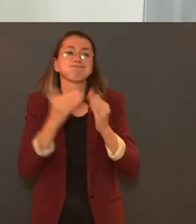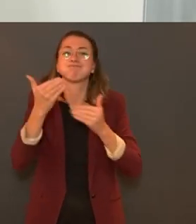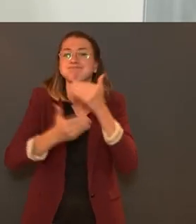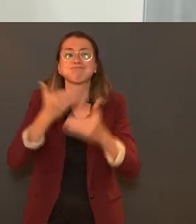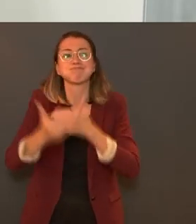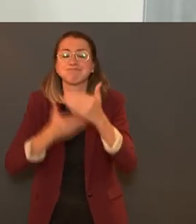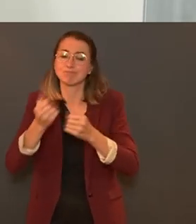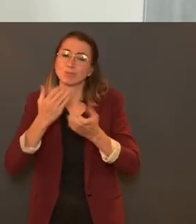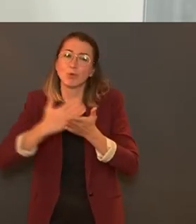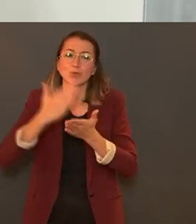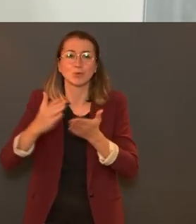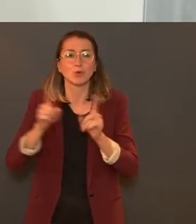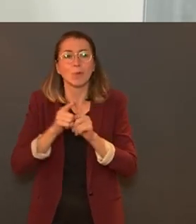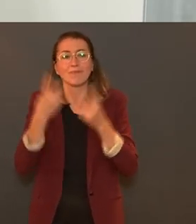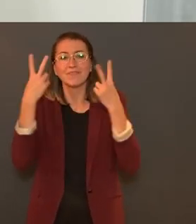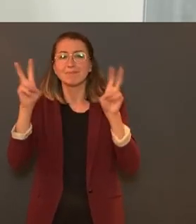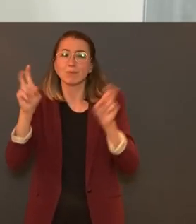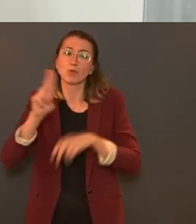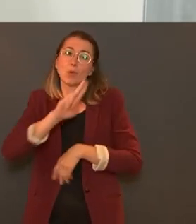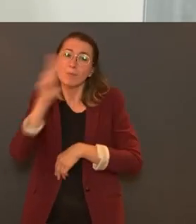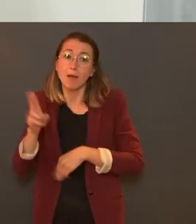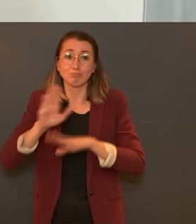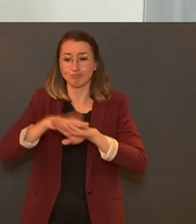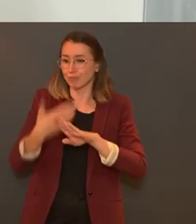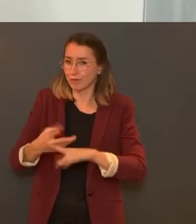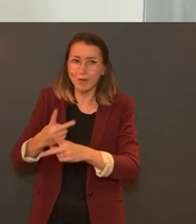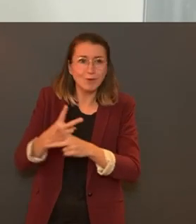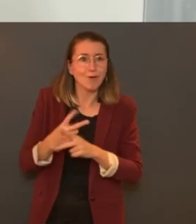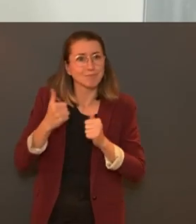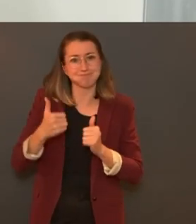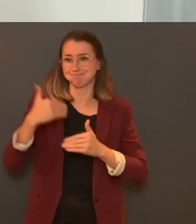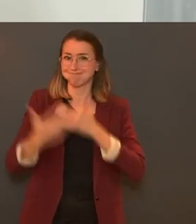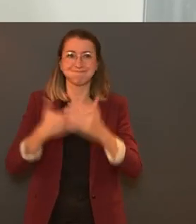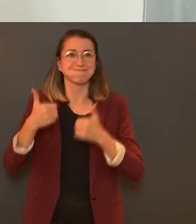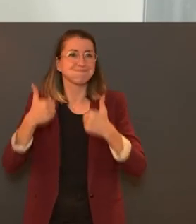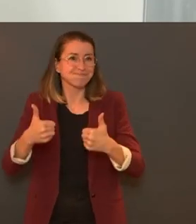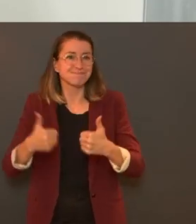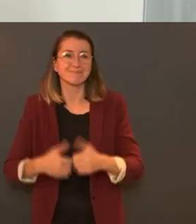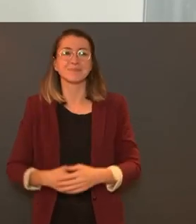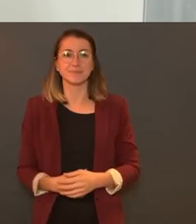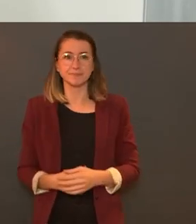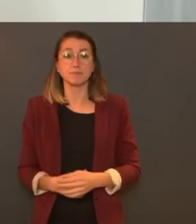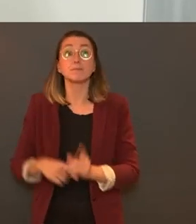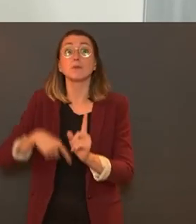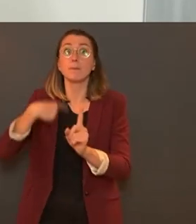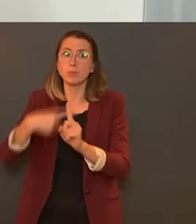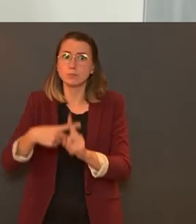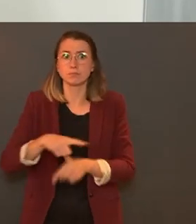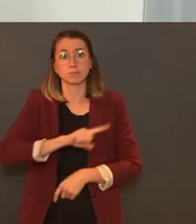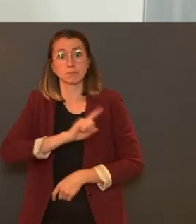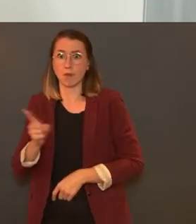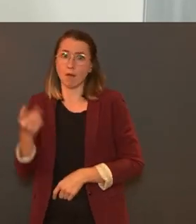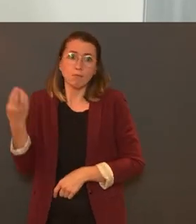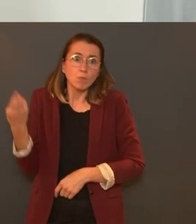ça c'est quand même important, mais aussi en maximisant nos chances d'éviter de devoir reprendre des mesures drastiques.